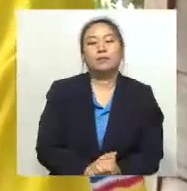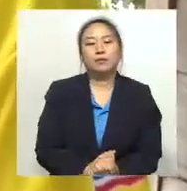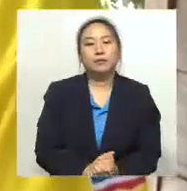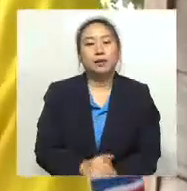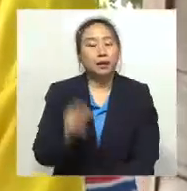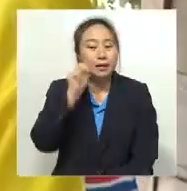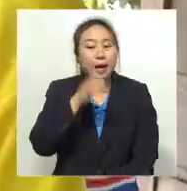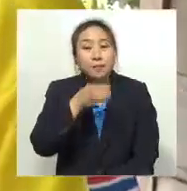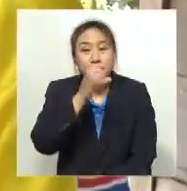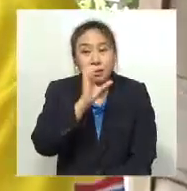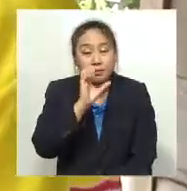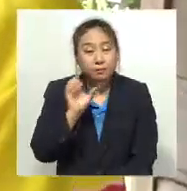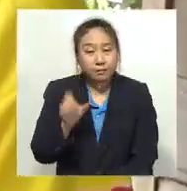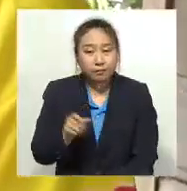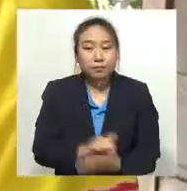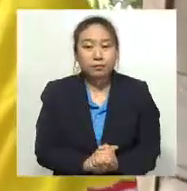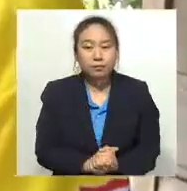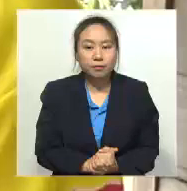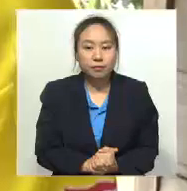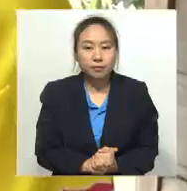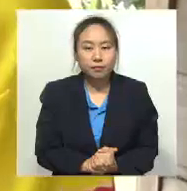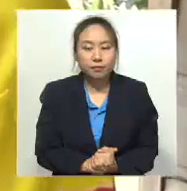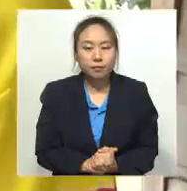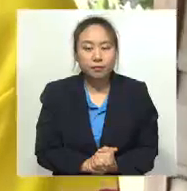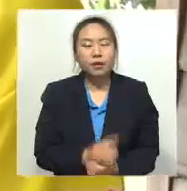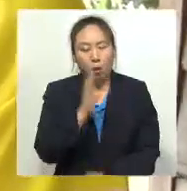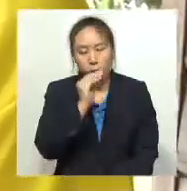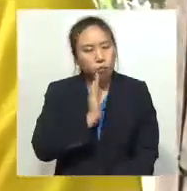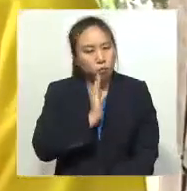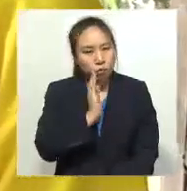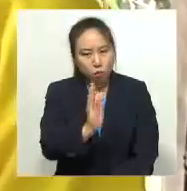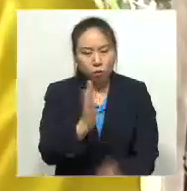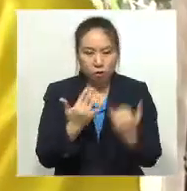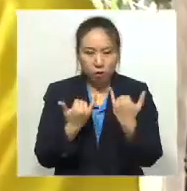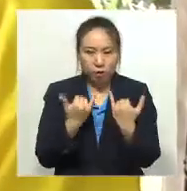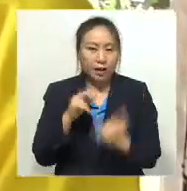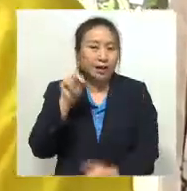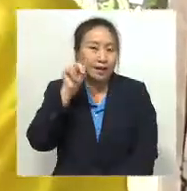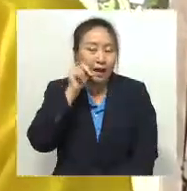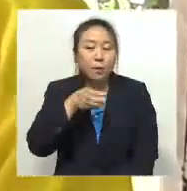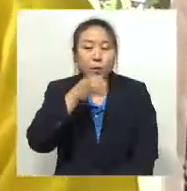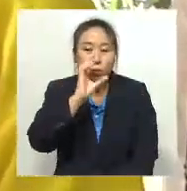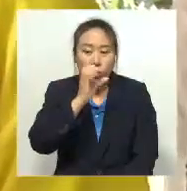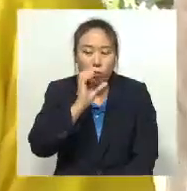การอยู ่ถ้าน้ำดื่มนี่เนาะผมจะพูดตรงๆเนาะเดี๋ยวนี้คือน้ำดื่มนี่